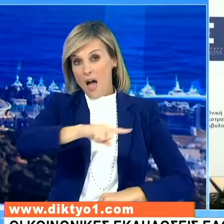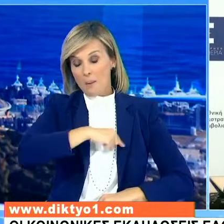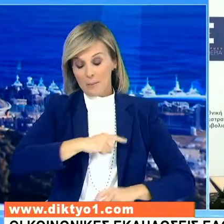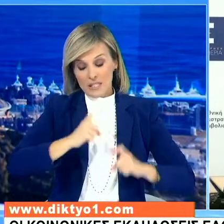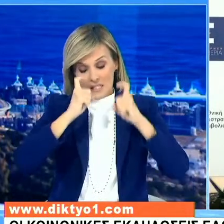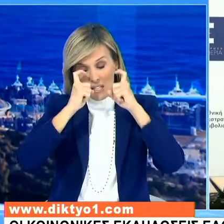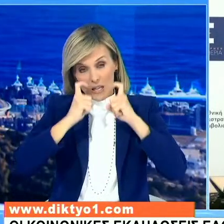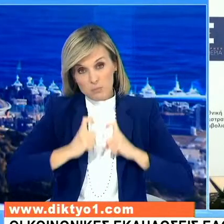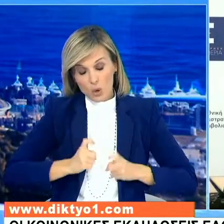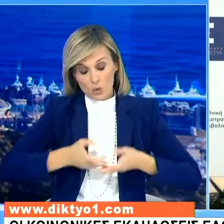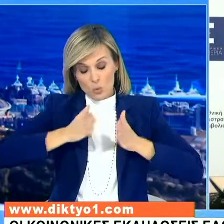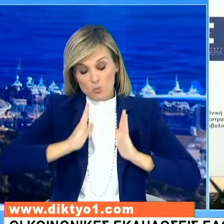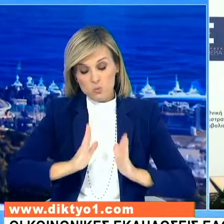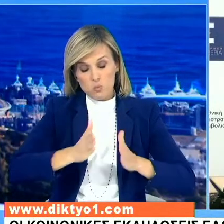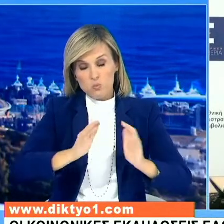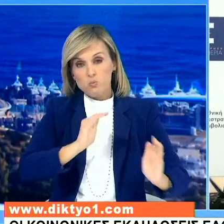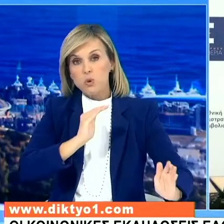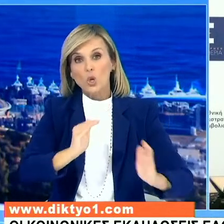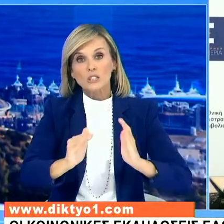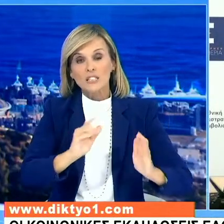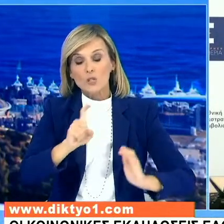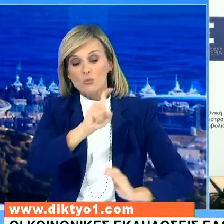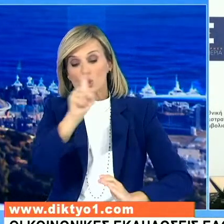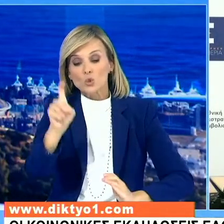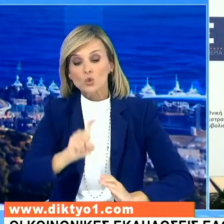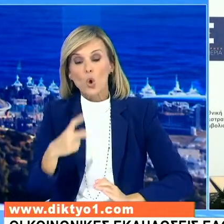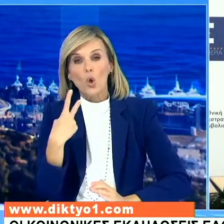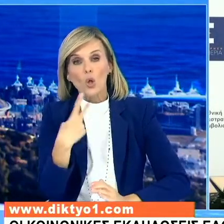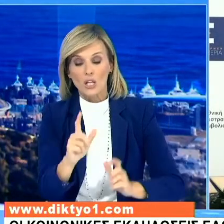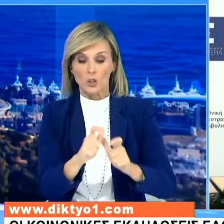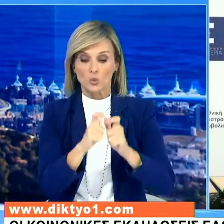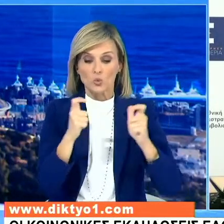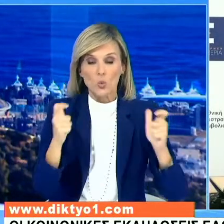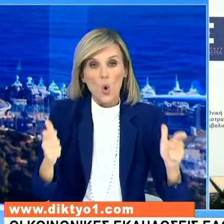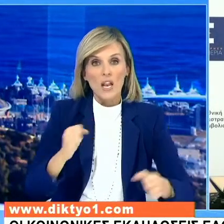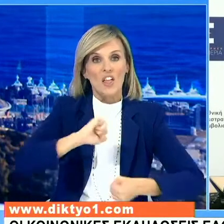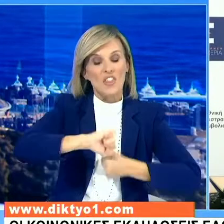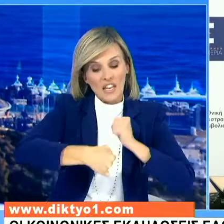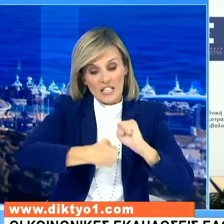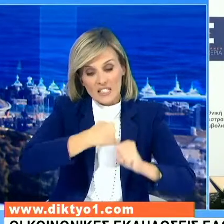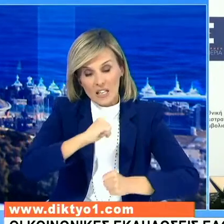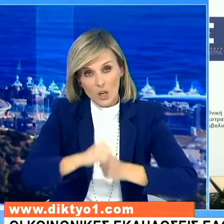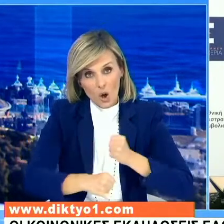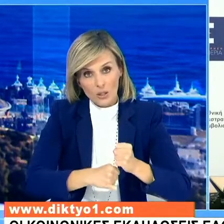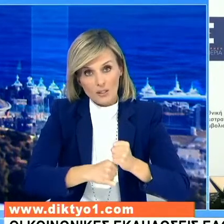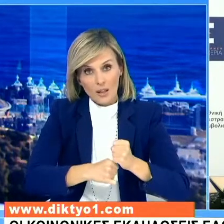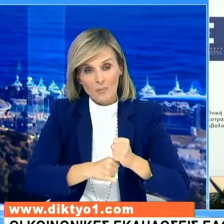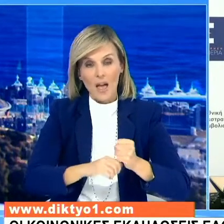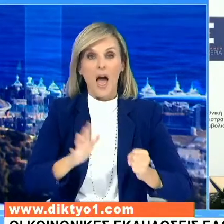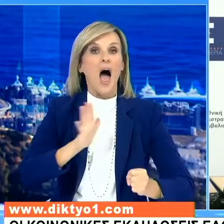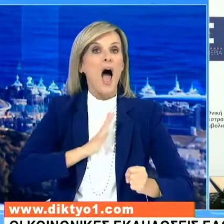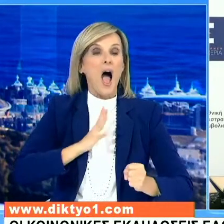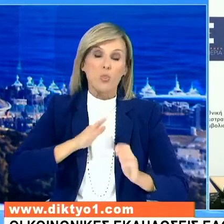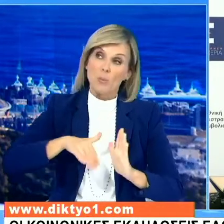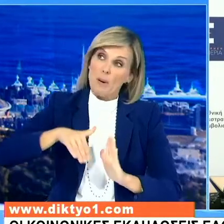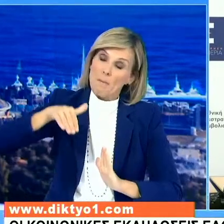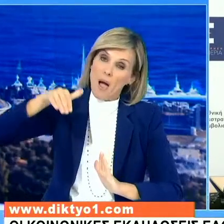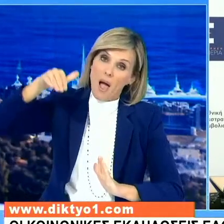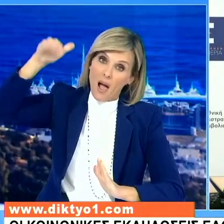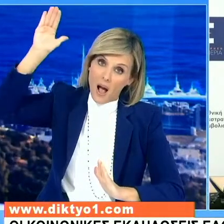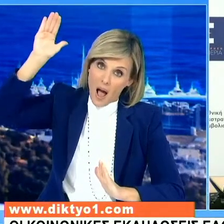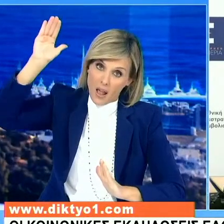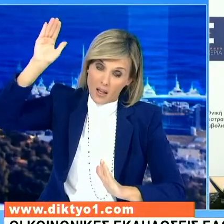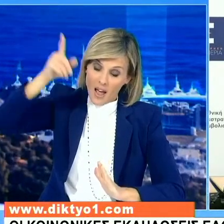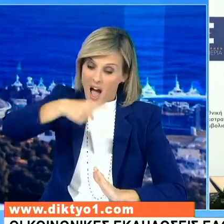την απρόσκοπτη συνέχιση της σχολικής του ζωής. Οι ενήλικες συμπολίτες μας πρέπει να κατανοήσουν ότι δεν έχουν μόνο υποχρέωση